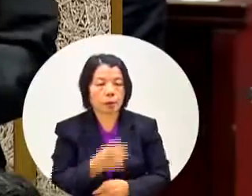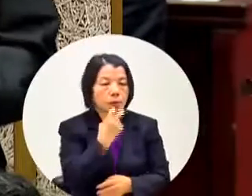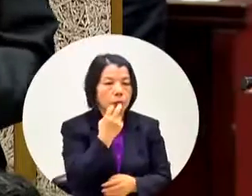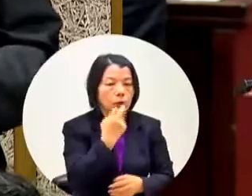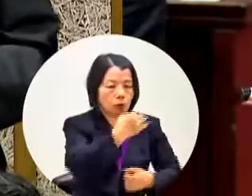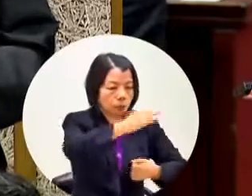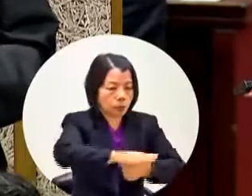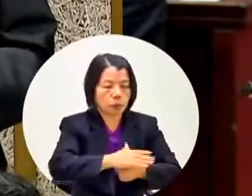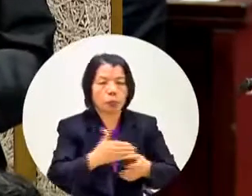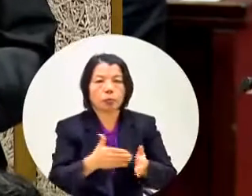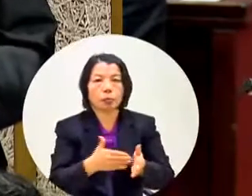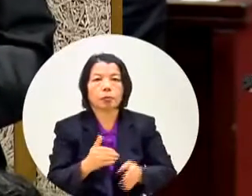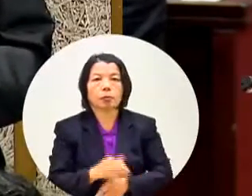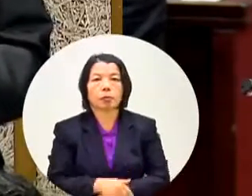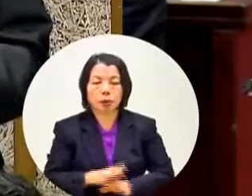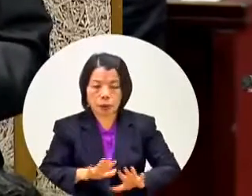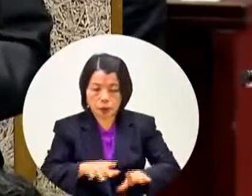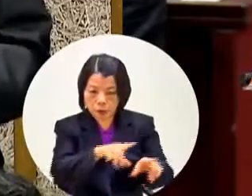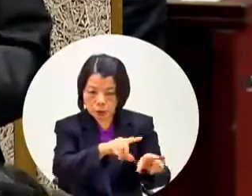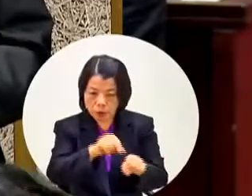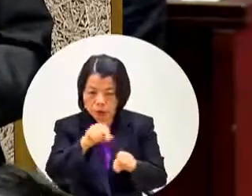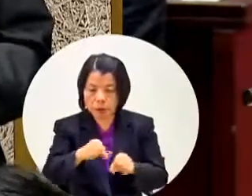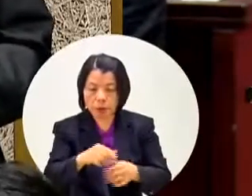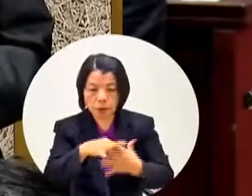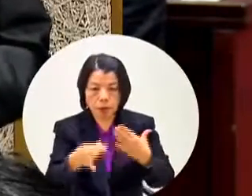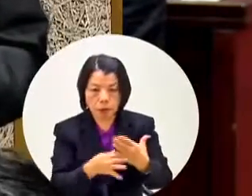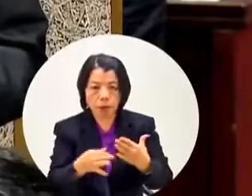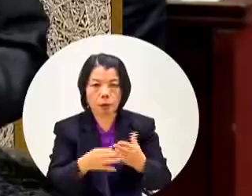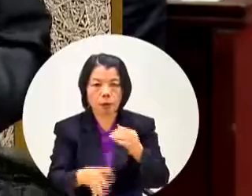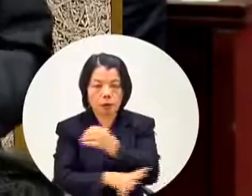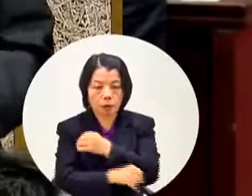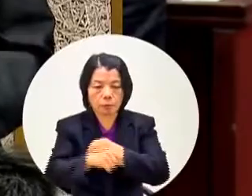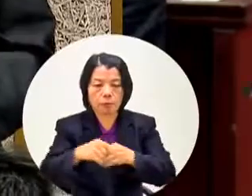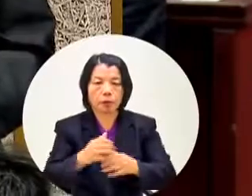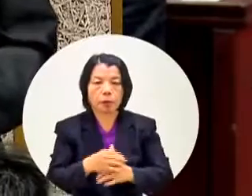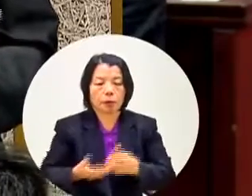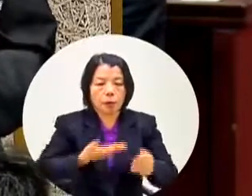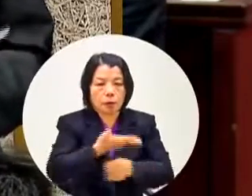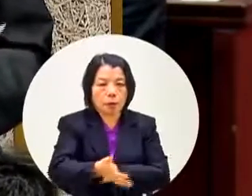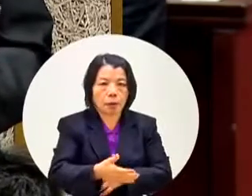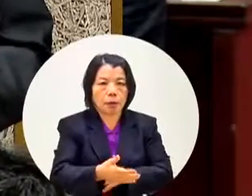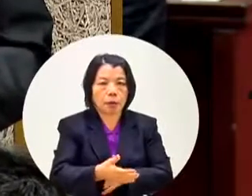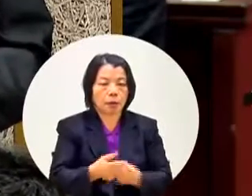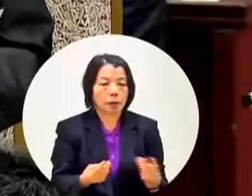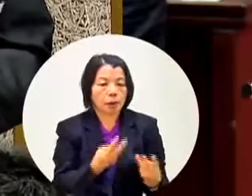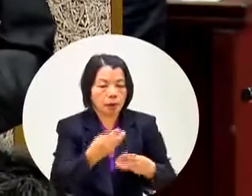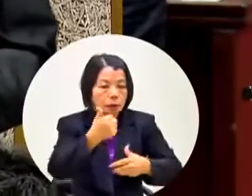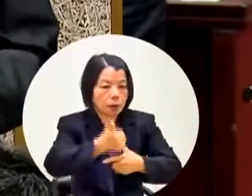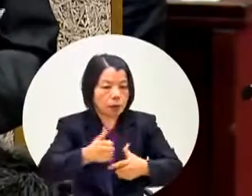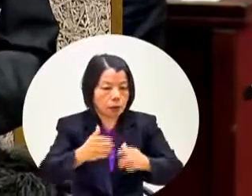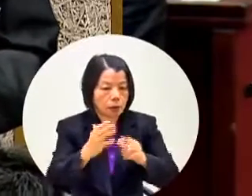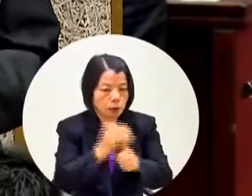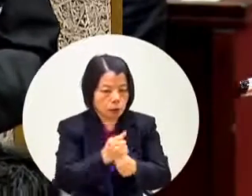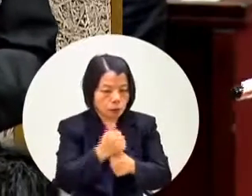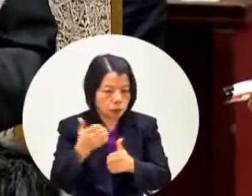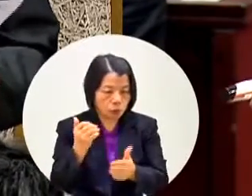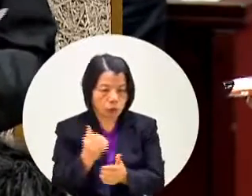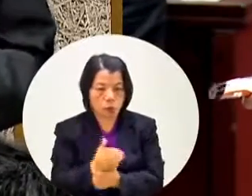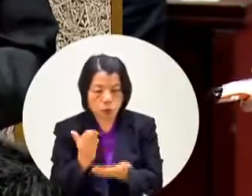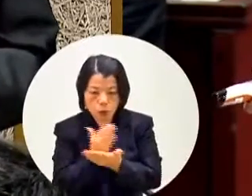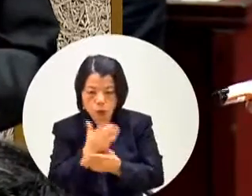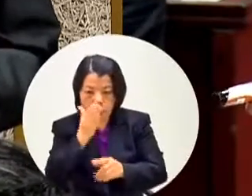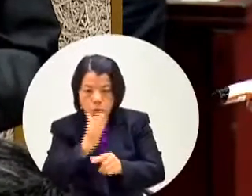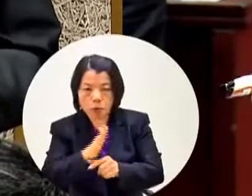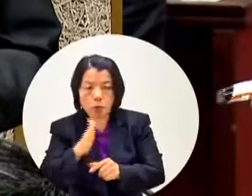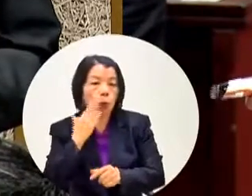黄议员。那跟黄议员 麻烦简单说， 桥头科学园区哈，我们公务局负责有三条道路哈。刚